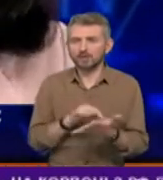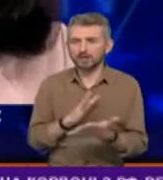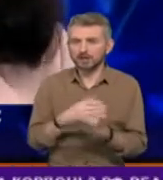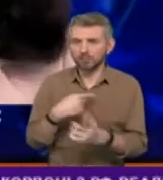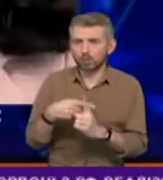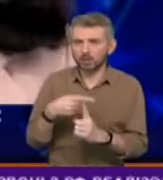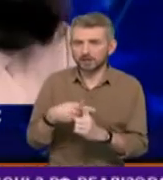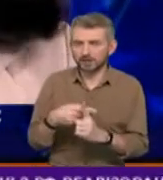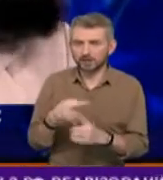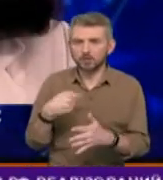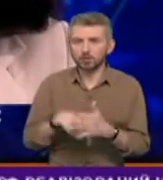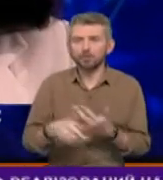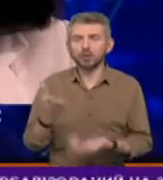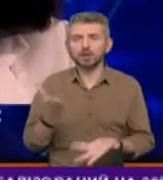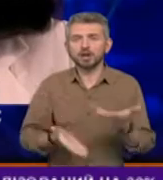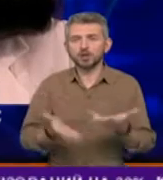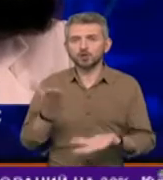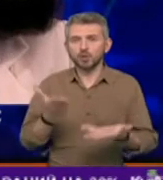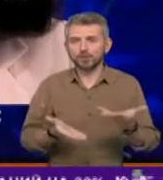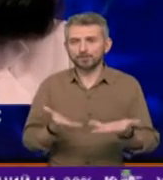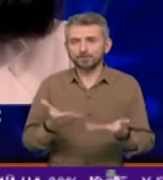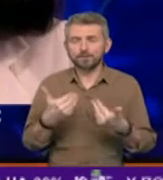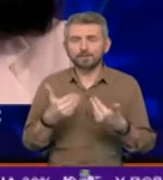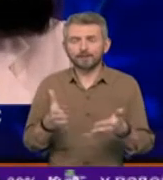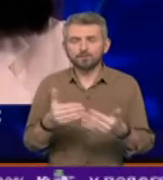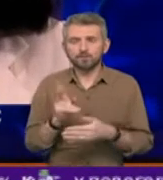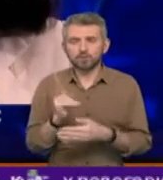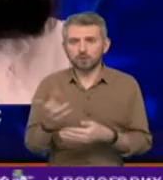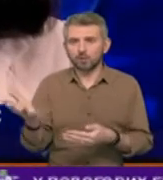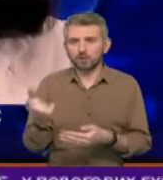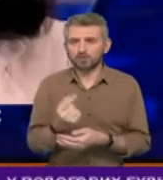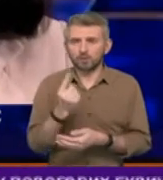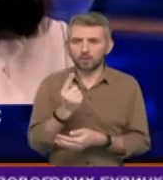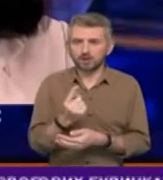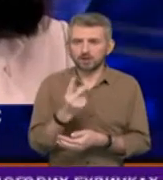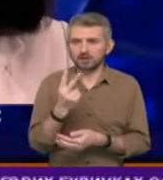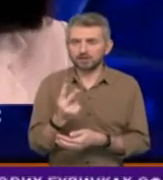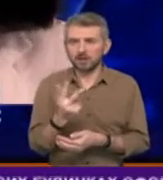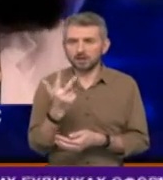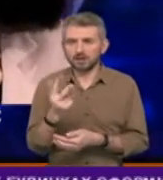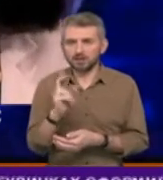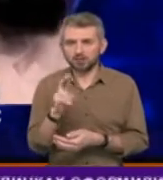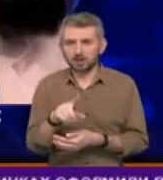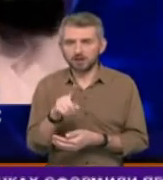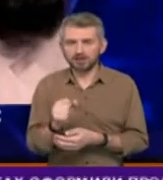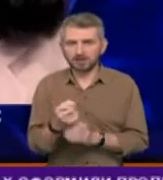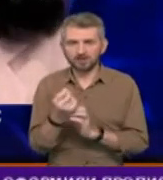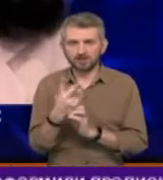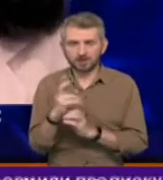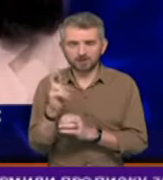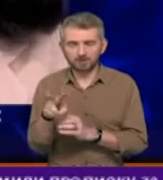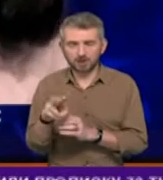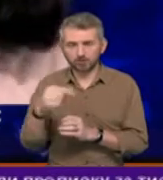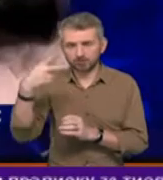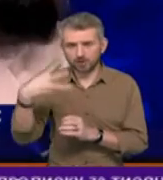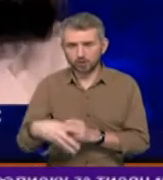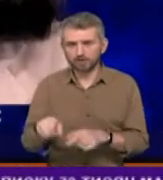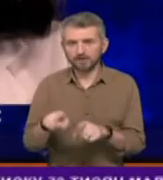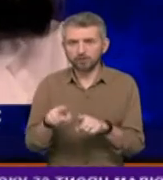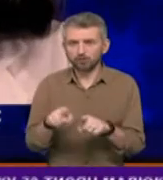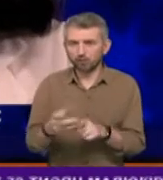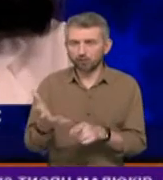він потрапив в ДТП і став інвалідом другої групи. І саме не навчався. Саме зараз, саме другу групу